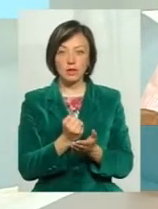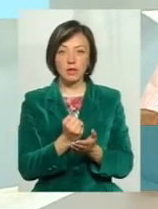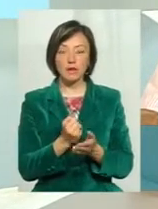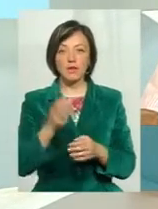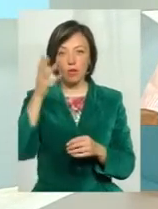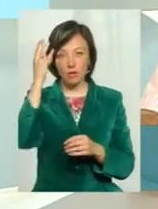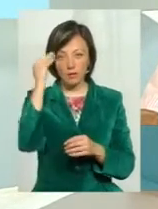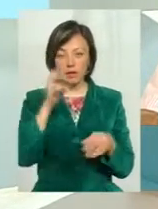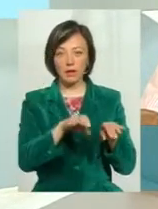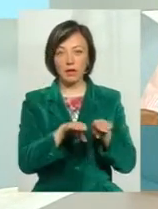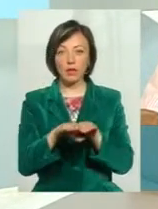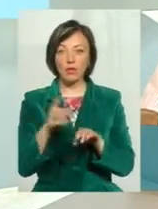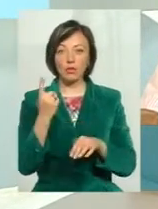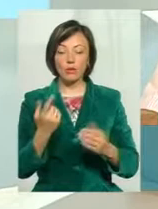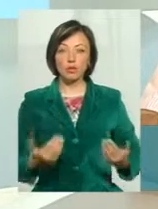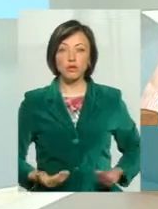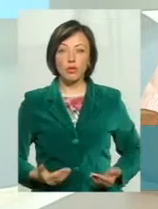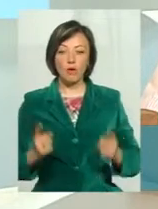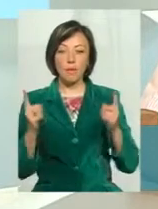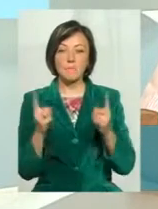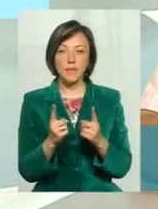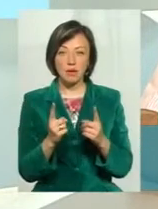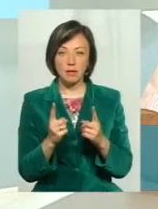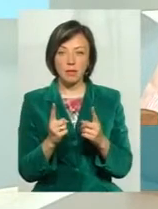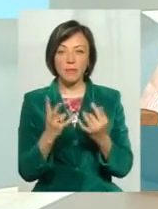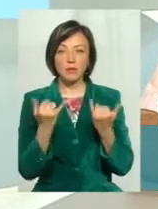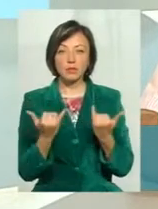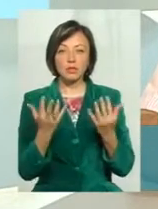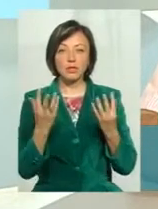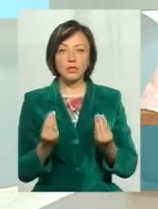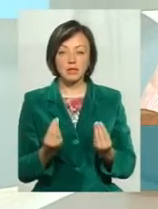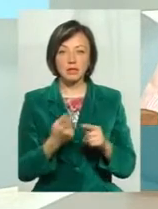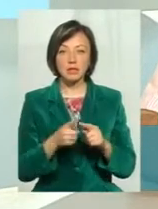буде враховуватись на рівні одного прожиткового мінімуму. Тобто на сьогоднішній день це